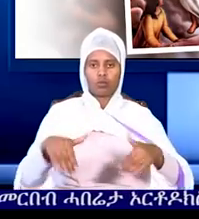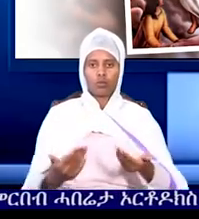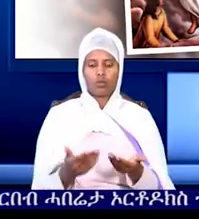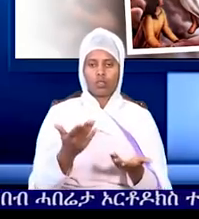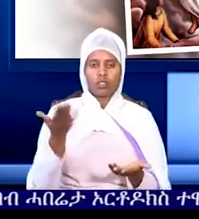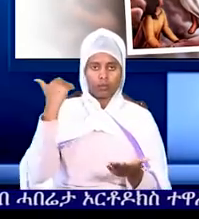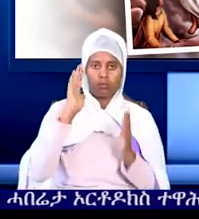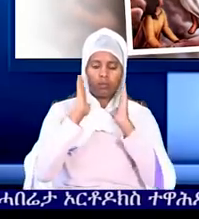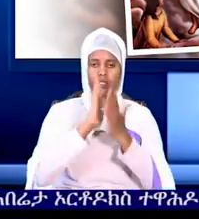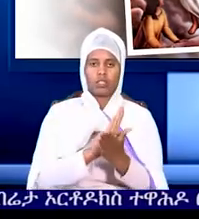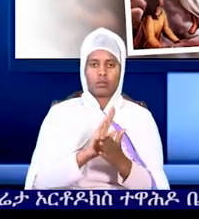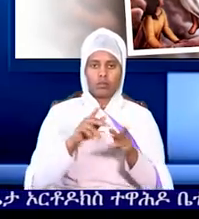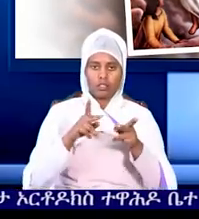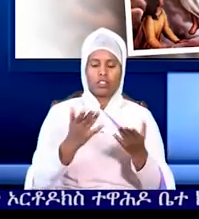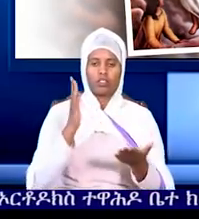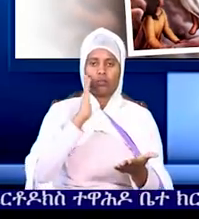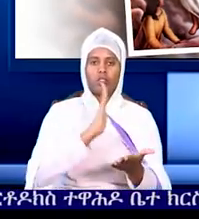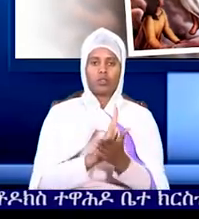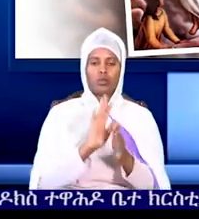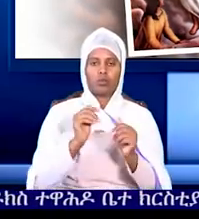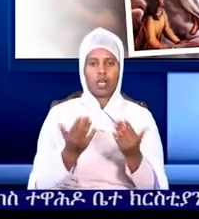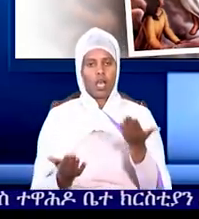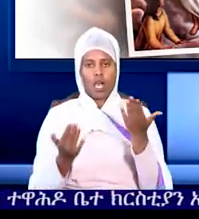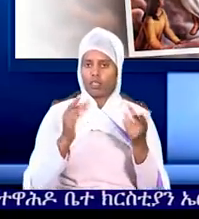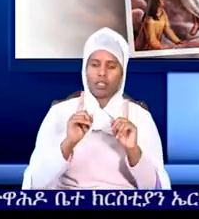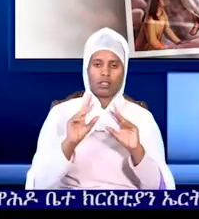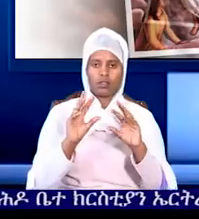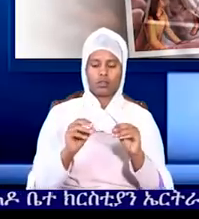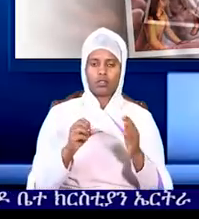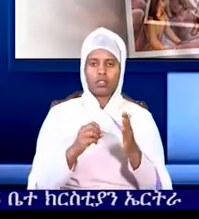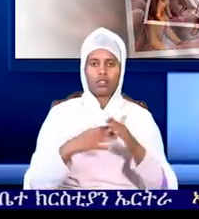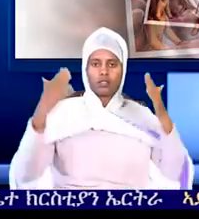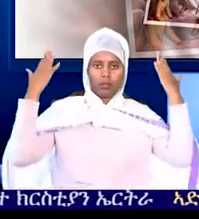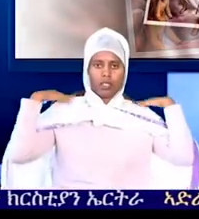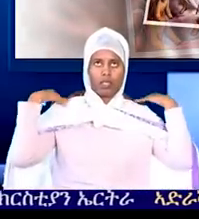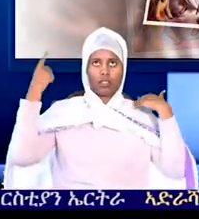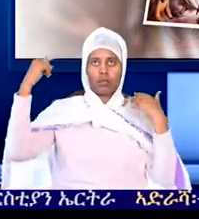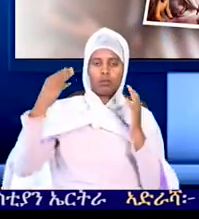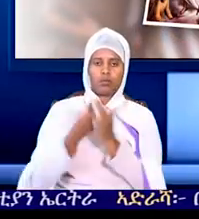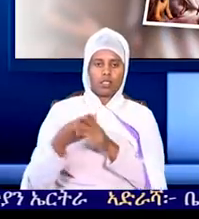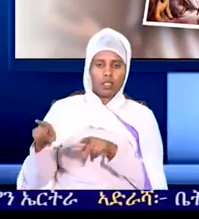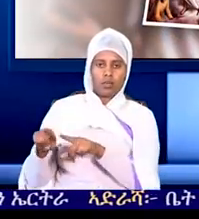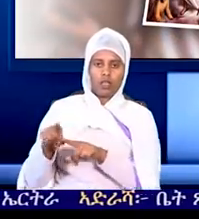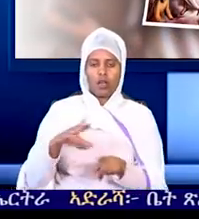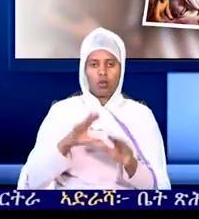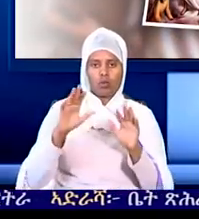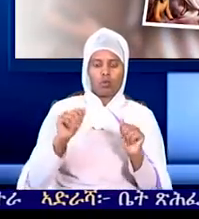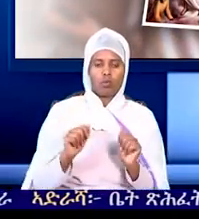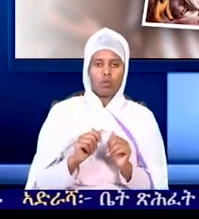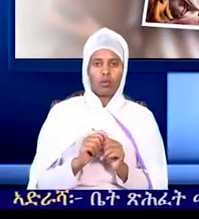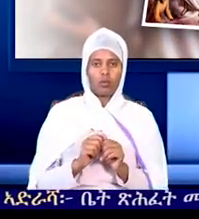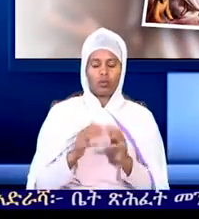قدم محرت كم زغبرنا لو موين محرت كغبرنا ما نم دتارات راي كنا ملايتك دي أغير إنه هبقون إن هم زلوا أم دا قرنا